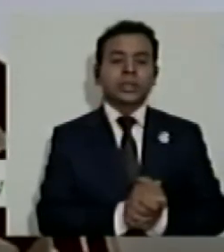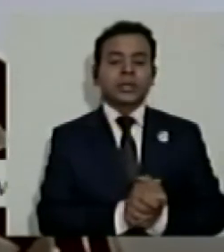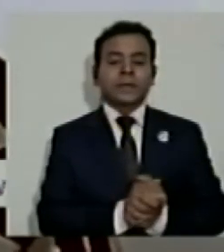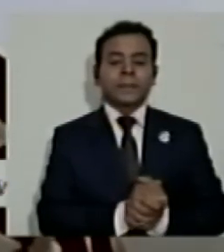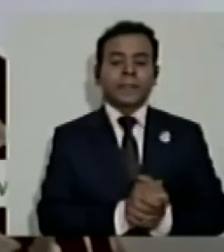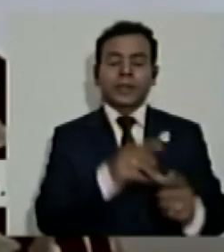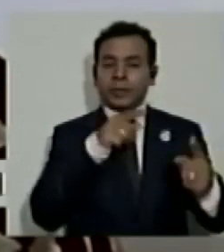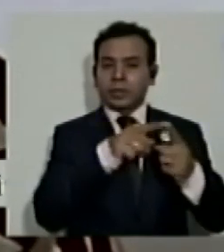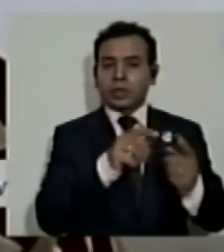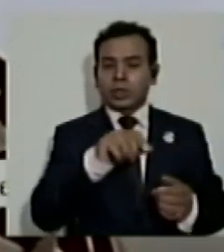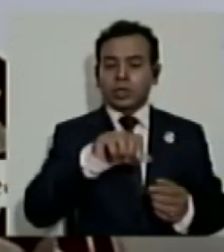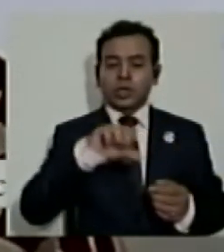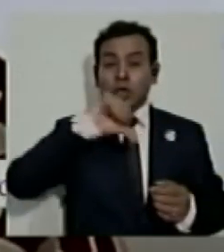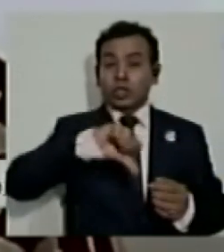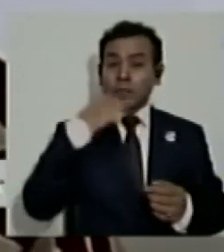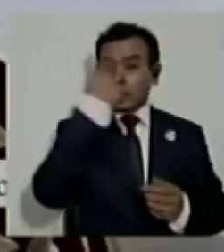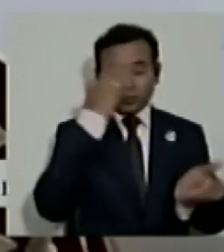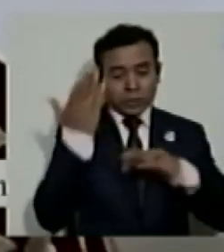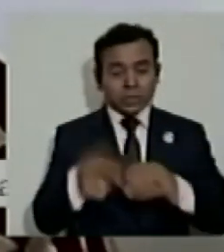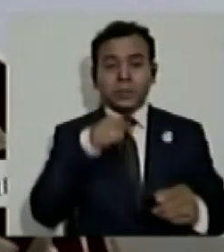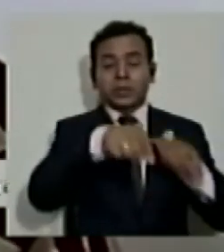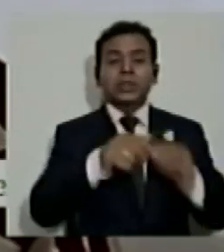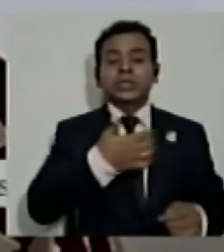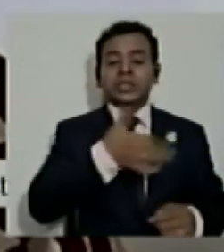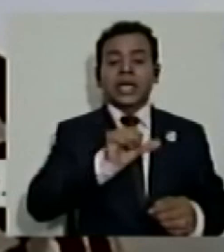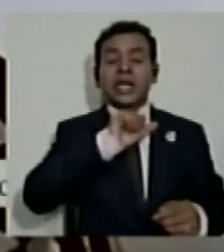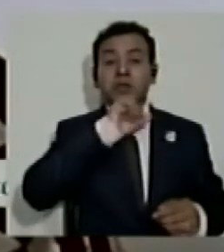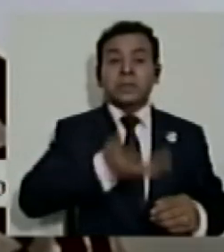60 চারজন, 51 থেকে 60 বছর বয়সের মধ্যে রয়েছেন 1 জন,